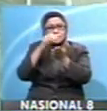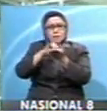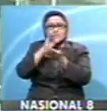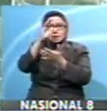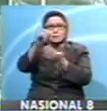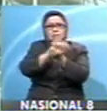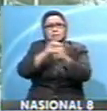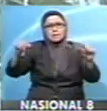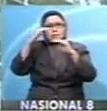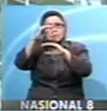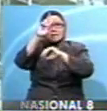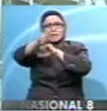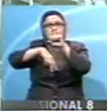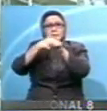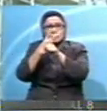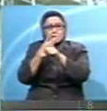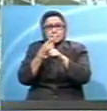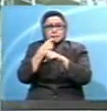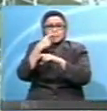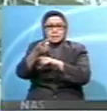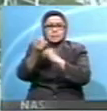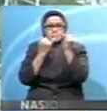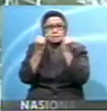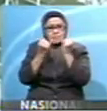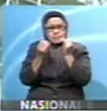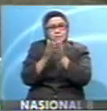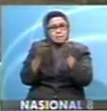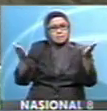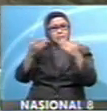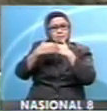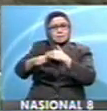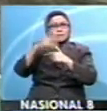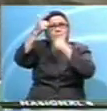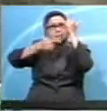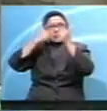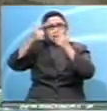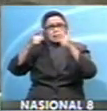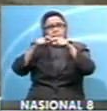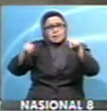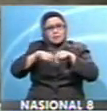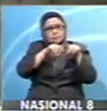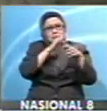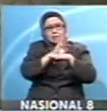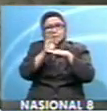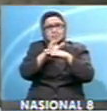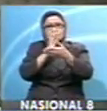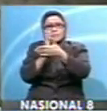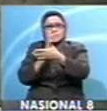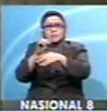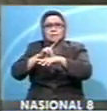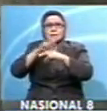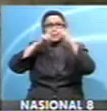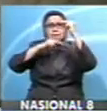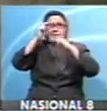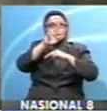disiapkan Datuk Seri Ahmad basah bercakap kepada media selepas melawat penempatan sementara peniaga pekan Rabu di bangunan ukir Mall